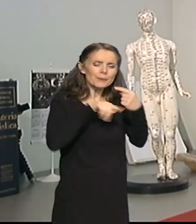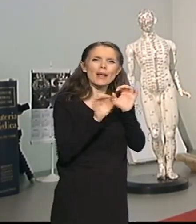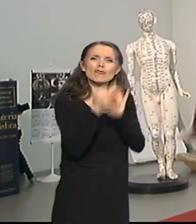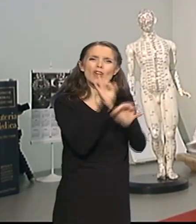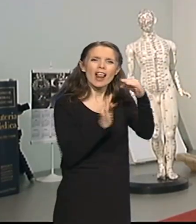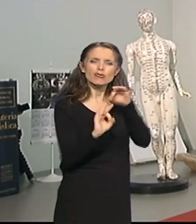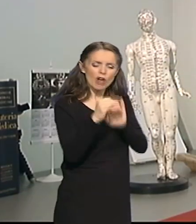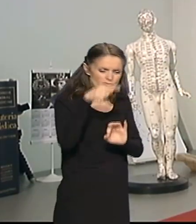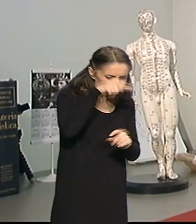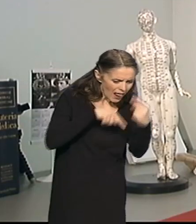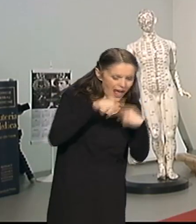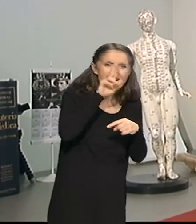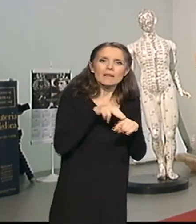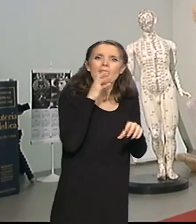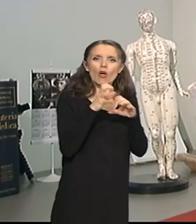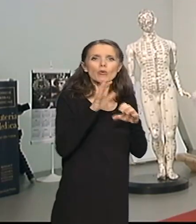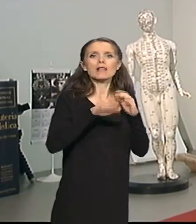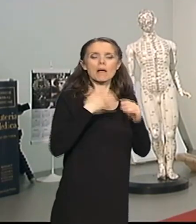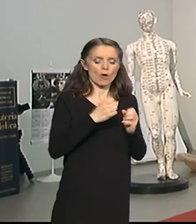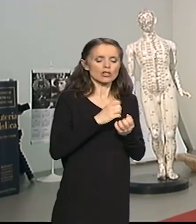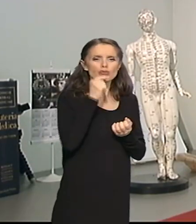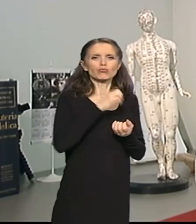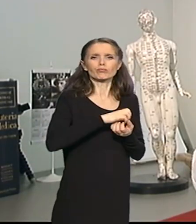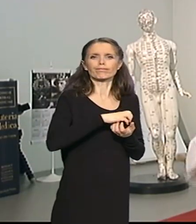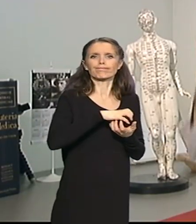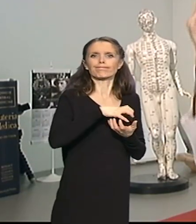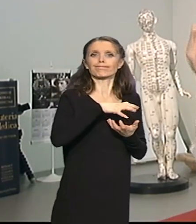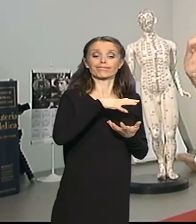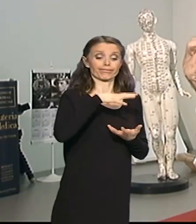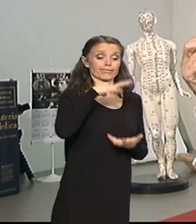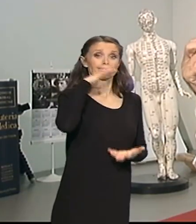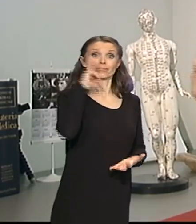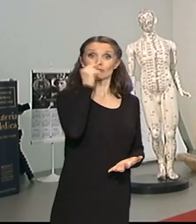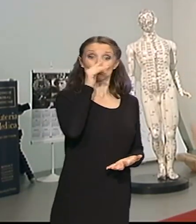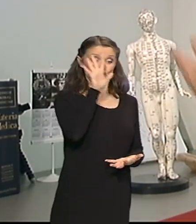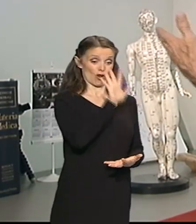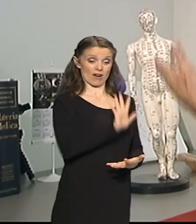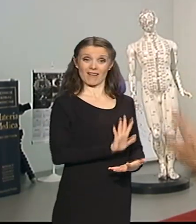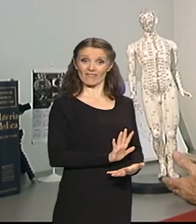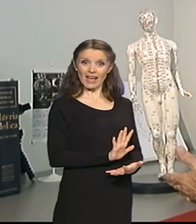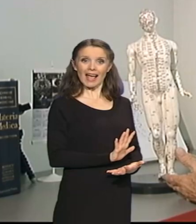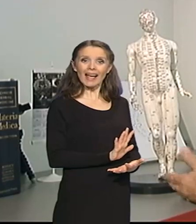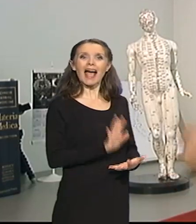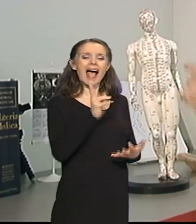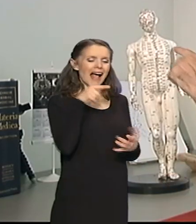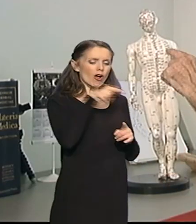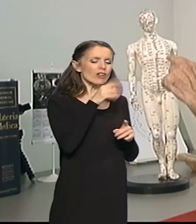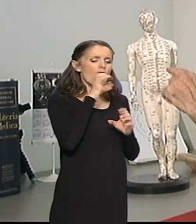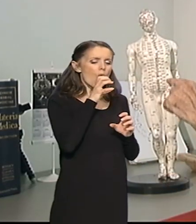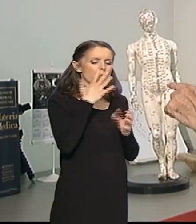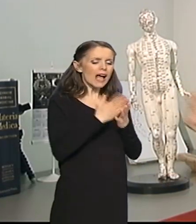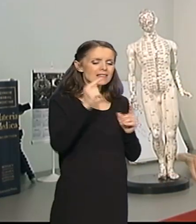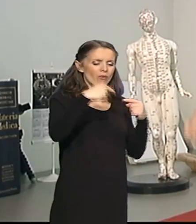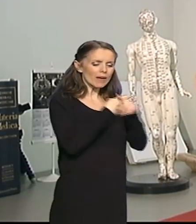Kasnije, kako se sve to usložnjava, osnovno kuda prolaze ti putevi komunikacije su ovi meridijani. A